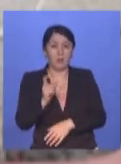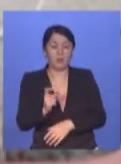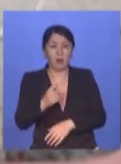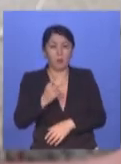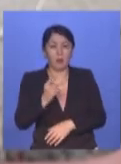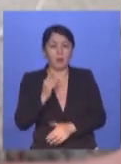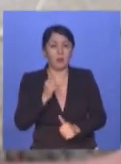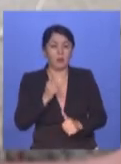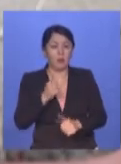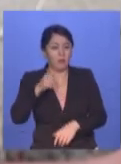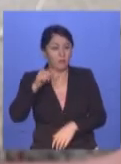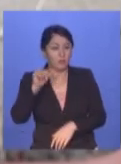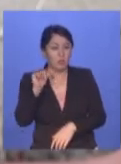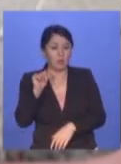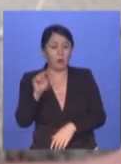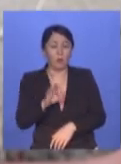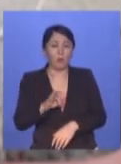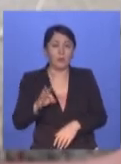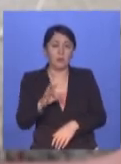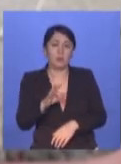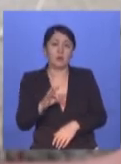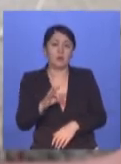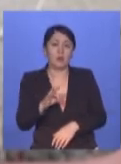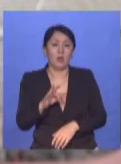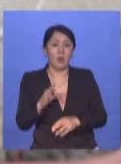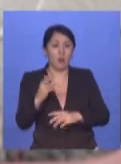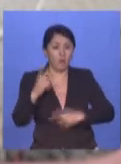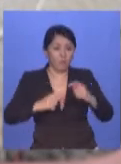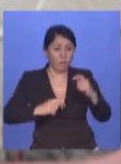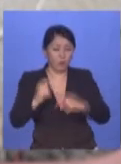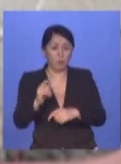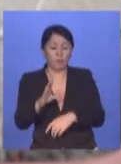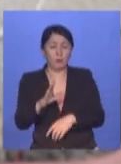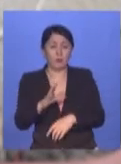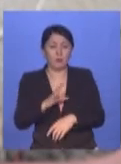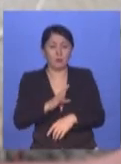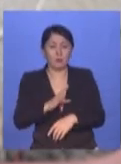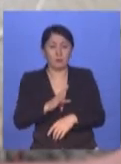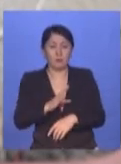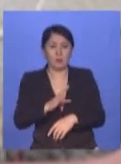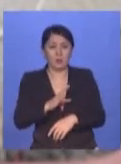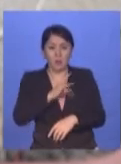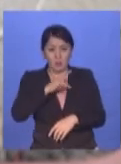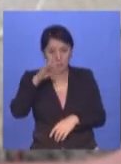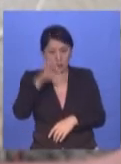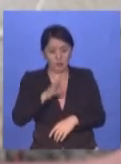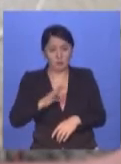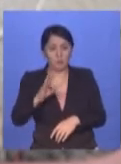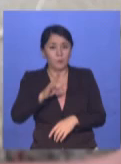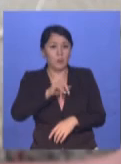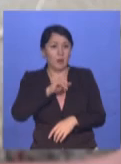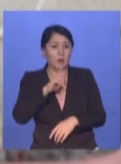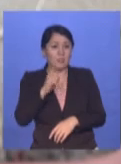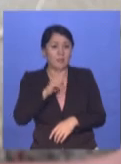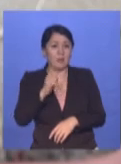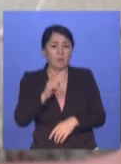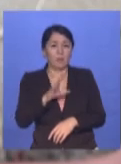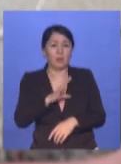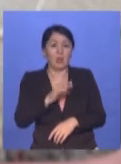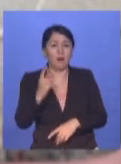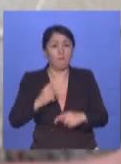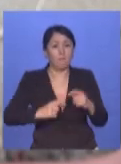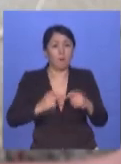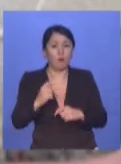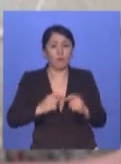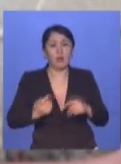Және де күні кеше ғана облыстық форум өткіздік, Солтүстік Қазақстан Ассамблея жастары өкілдігі. Және де сол форумда